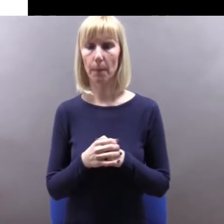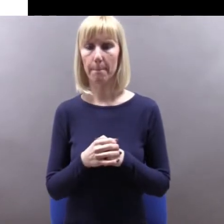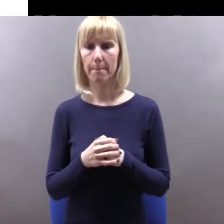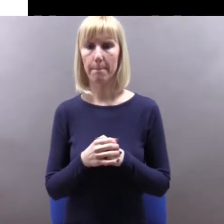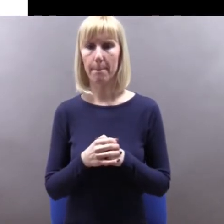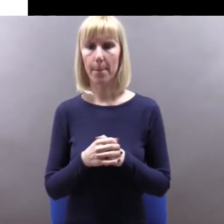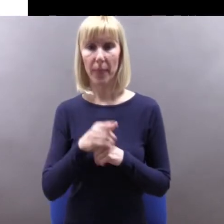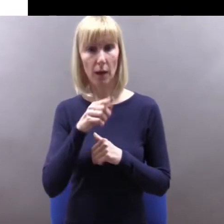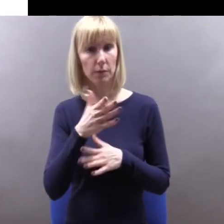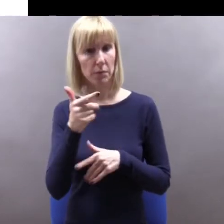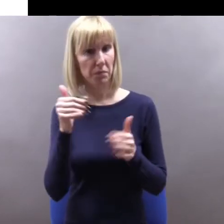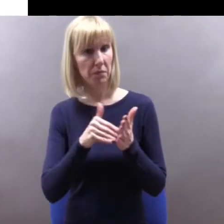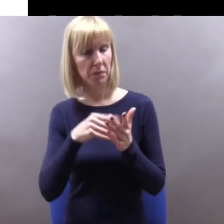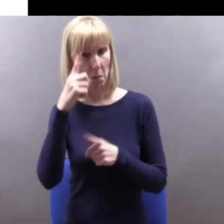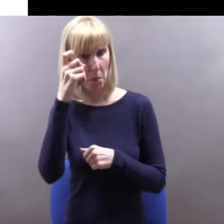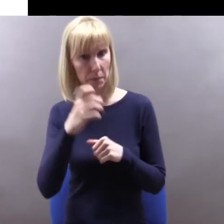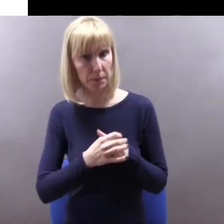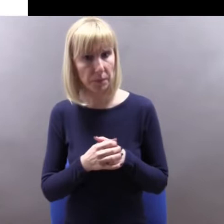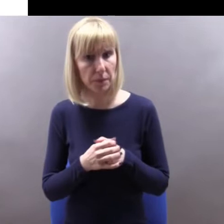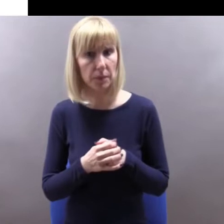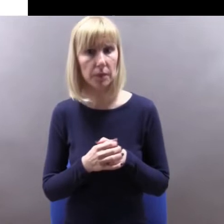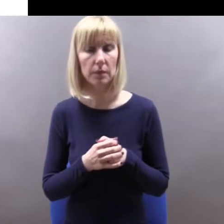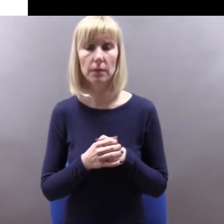przestrzeni, to to, żeby osoba, która